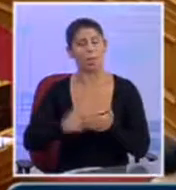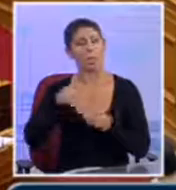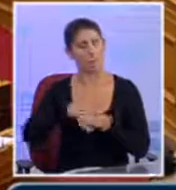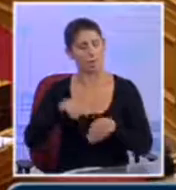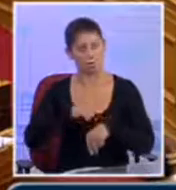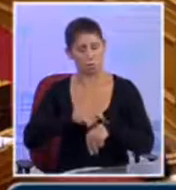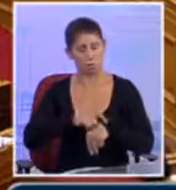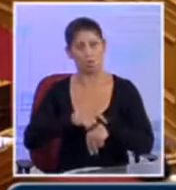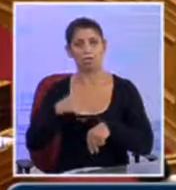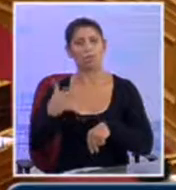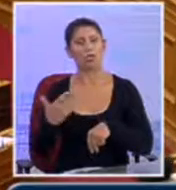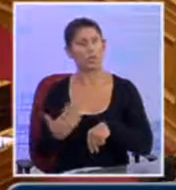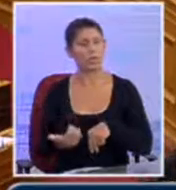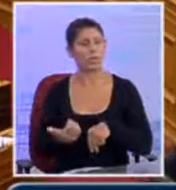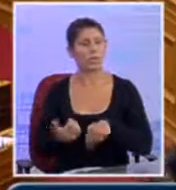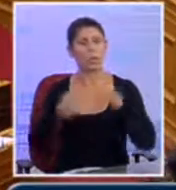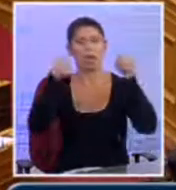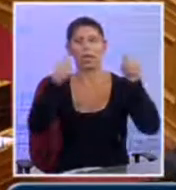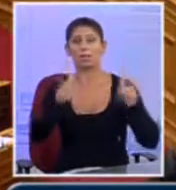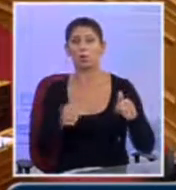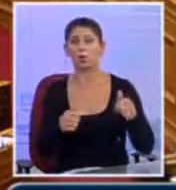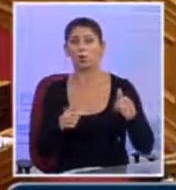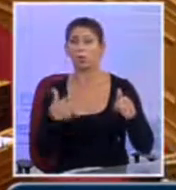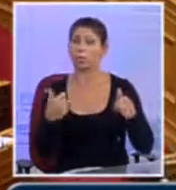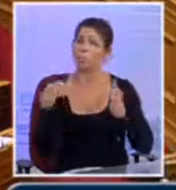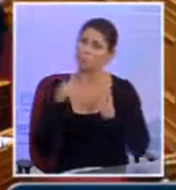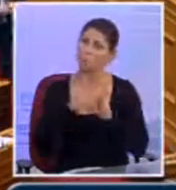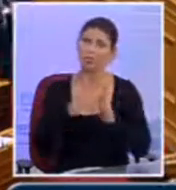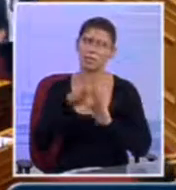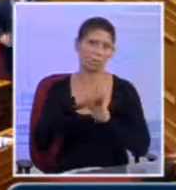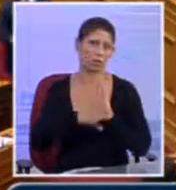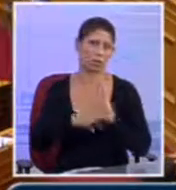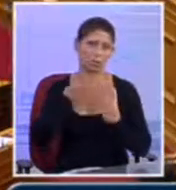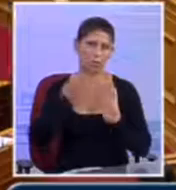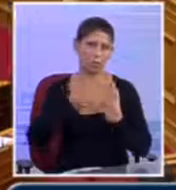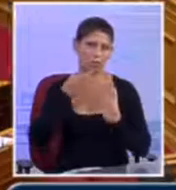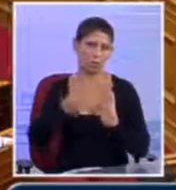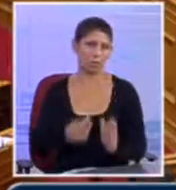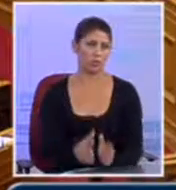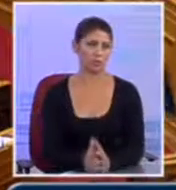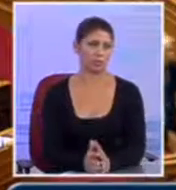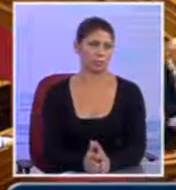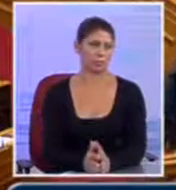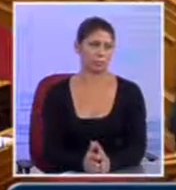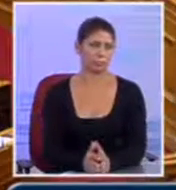χρόνου, έτσι ώστε να αναρτώνται και να είναι μέσα στις προγραμματικές δηλώσεις.